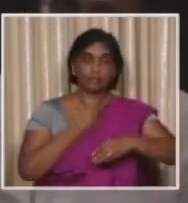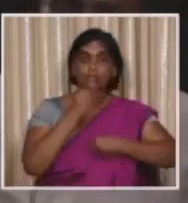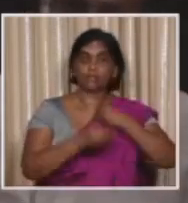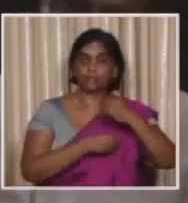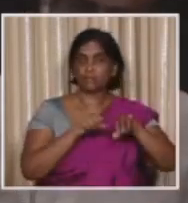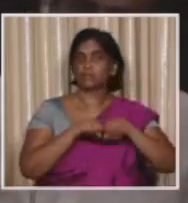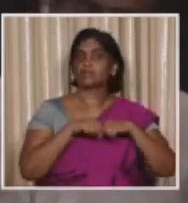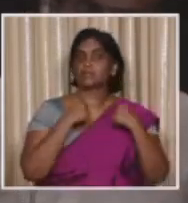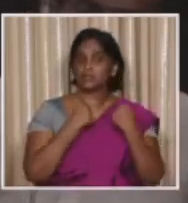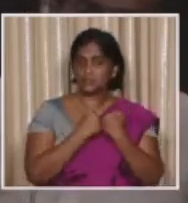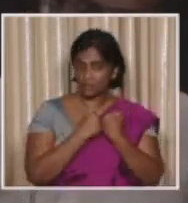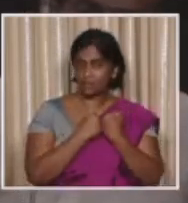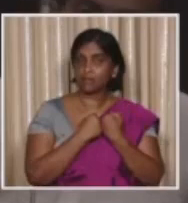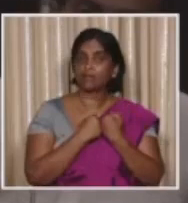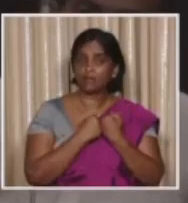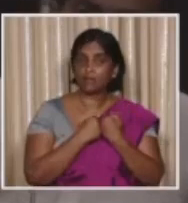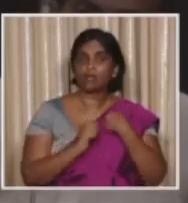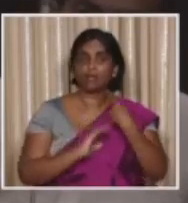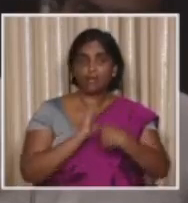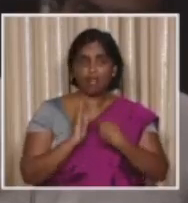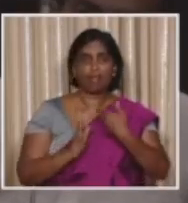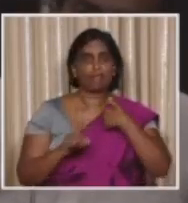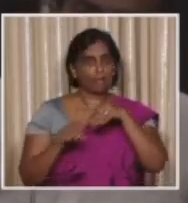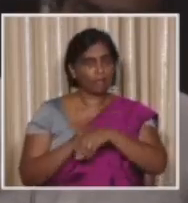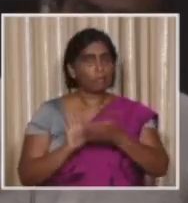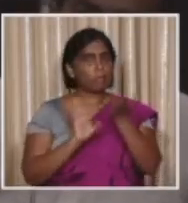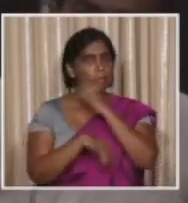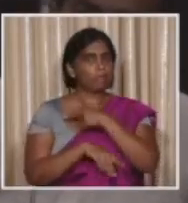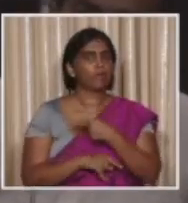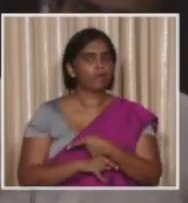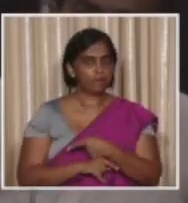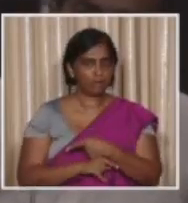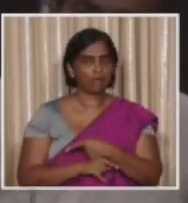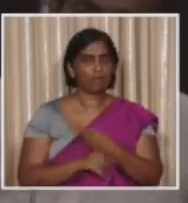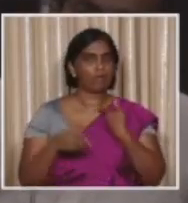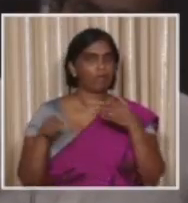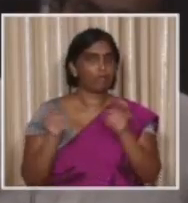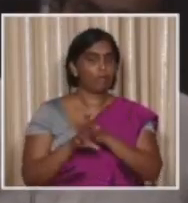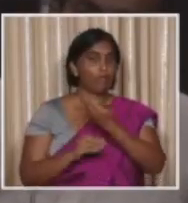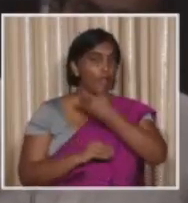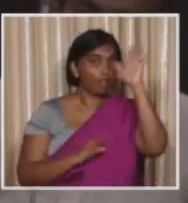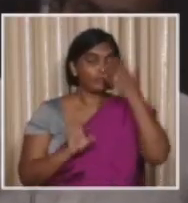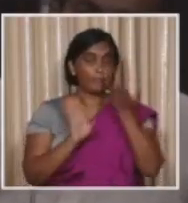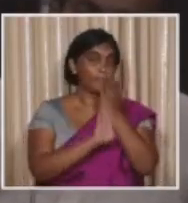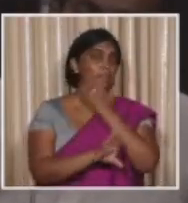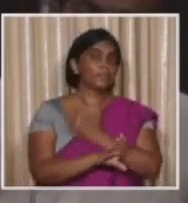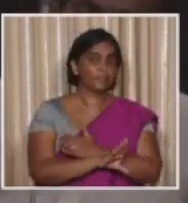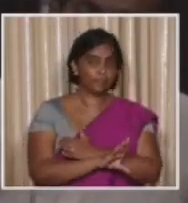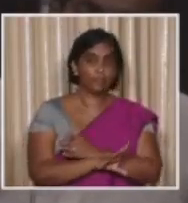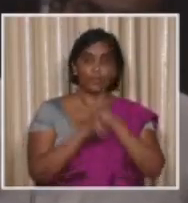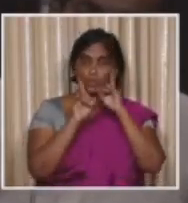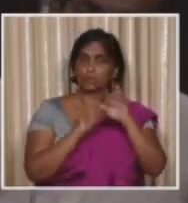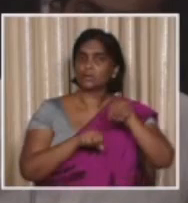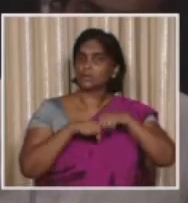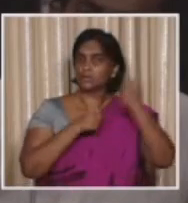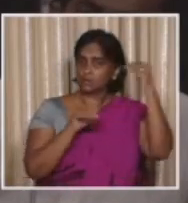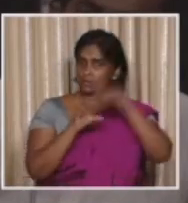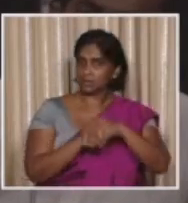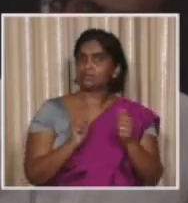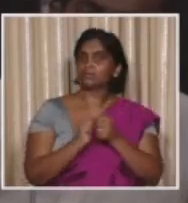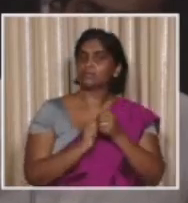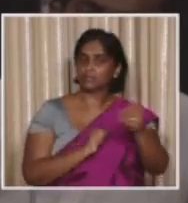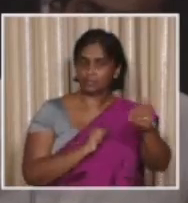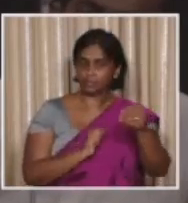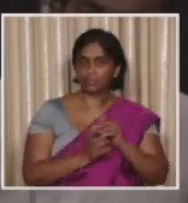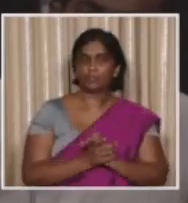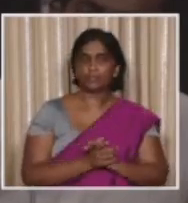කරන සමාගමක් ෂෙල් ව්‍යාපාර කරන අපේ රටේ තිබුණු සමාගමක්. අපි වහලා එලවන්න ඉස්සෙල්ලා එවැනි සමාගම අවිල ක්‍රියාත්මක වෙනකට